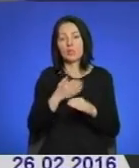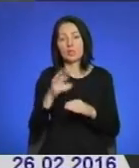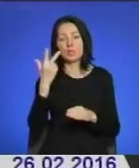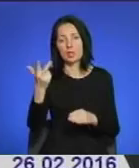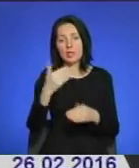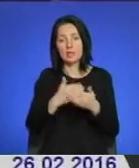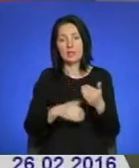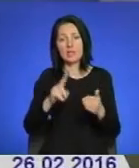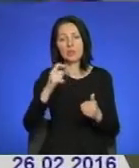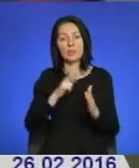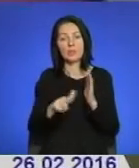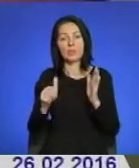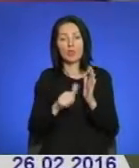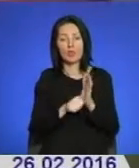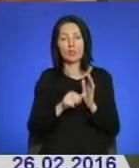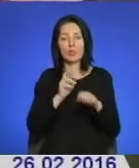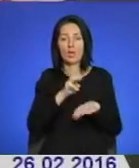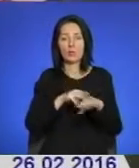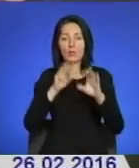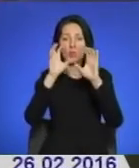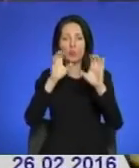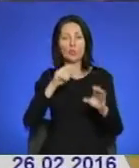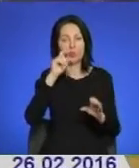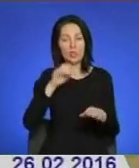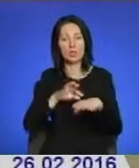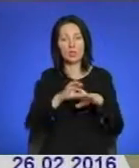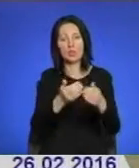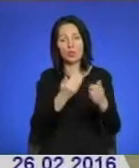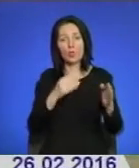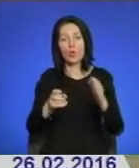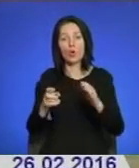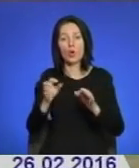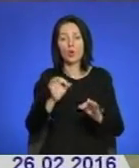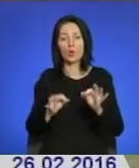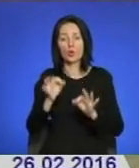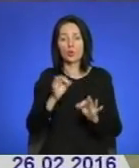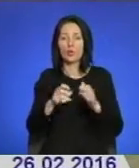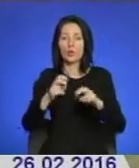3 статті 186 Кримінального кодексу України. Проводиться досудове розслідування.